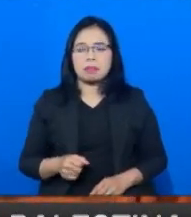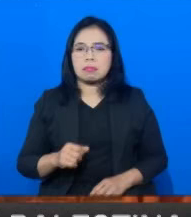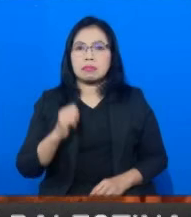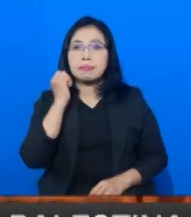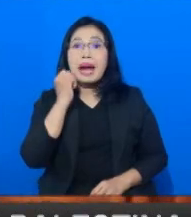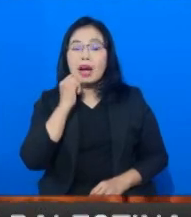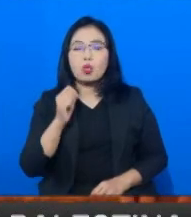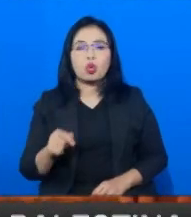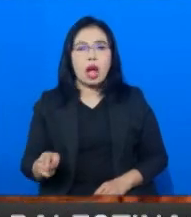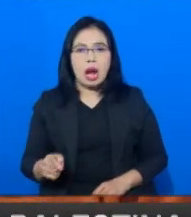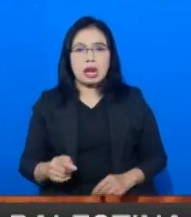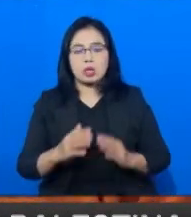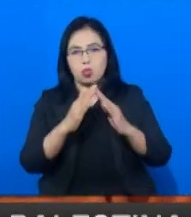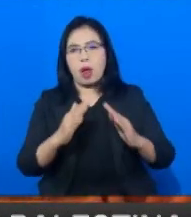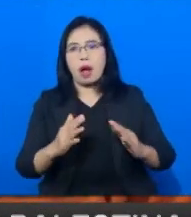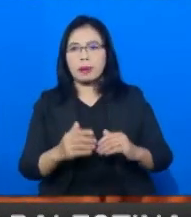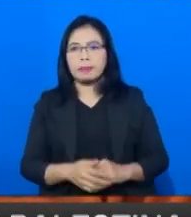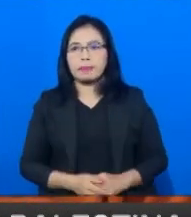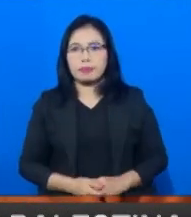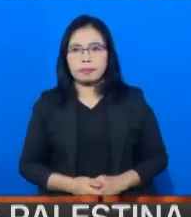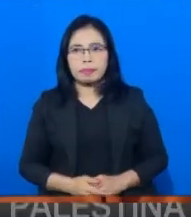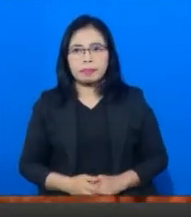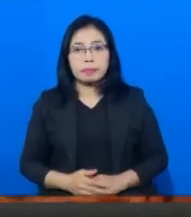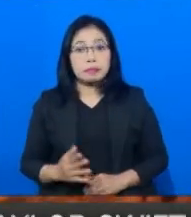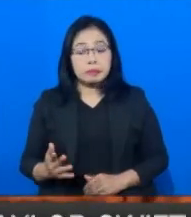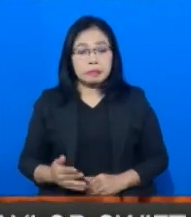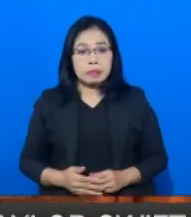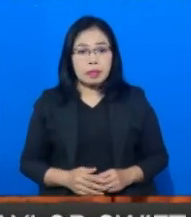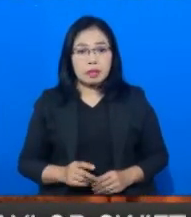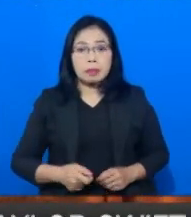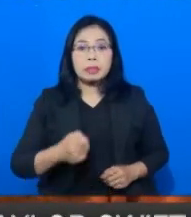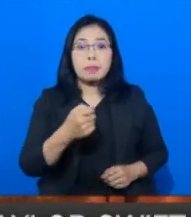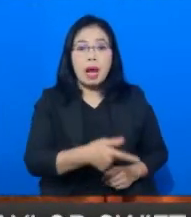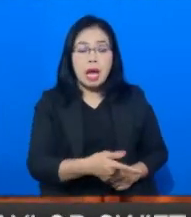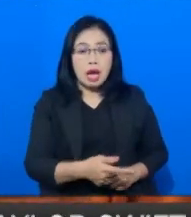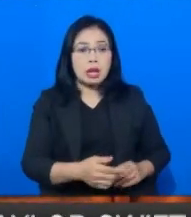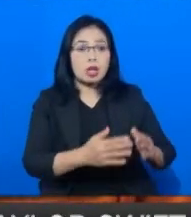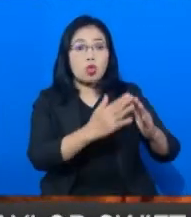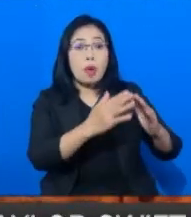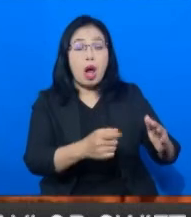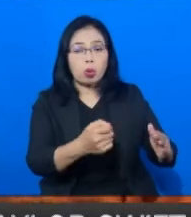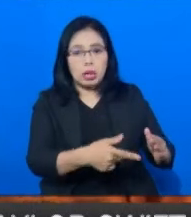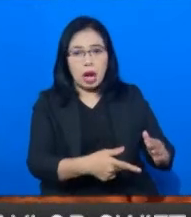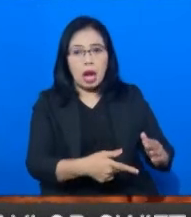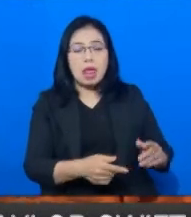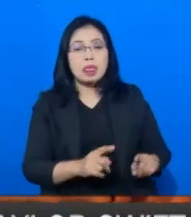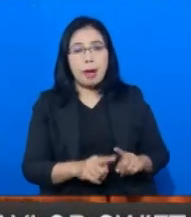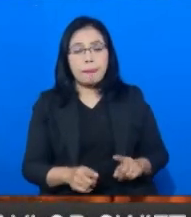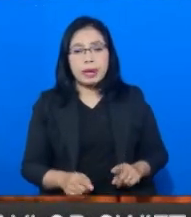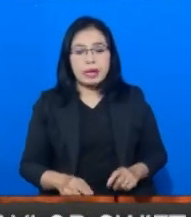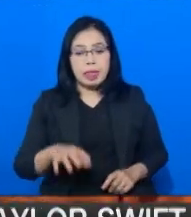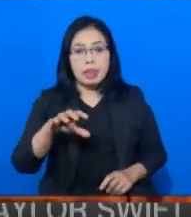Nggak selamanya. Ini berhubung dapat kontrakan yang ada kamar mandinya, terpaksa larinya ke MCK.